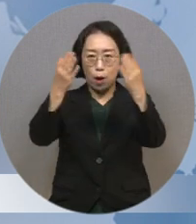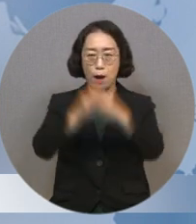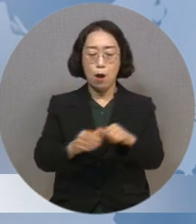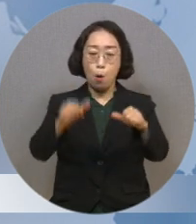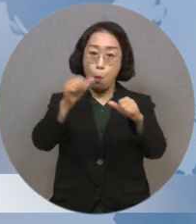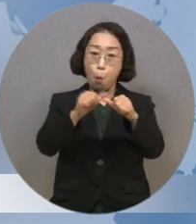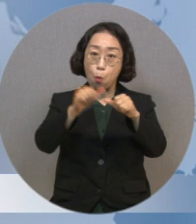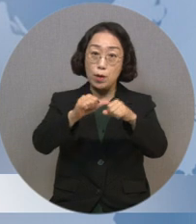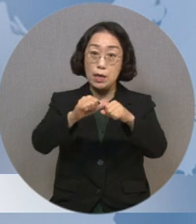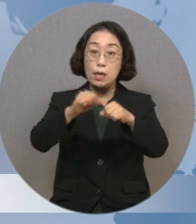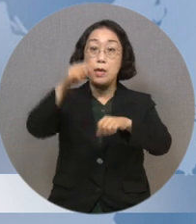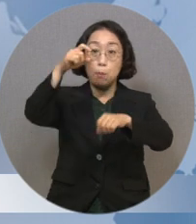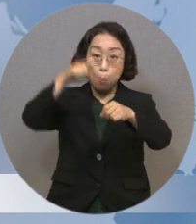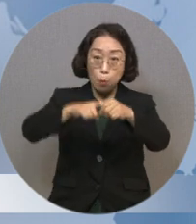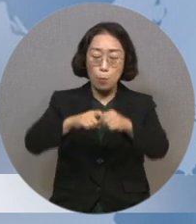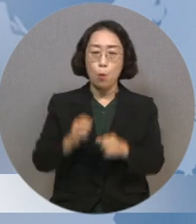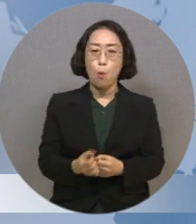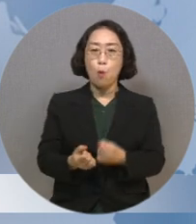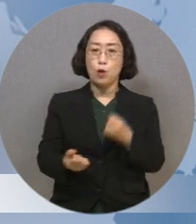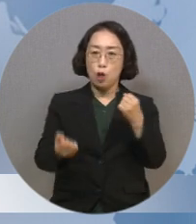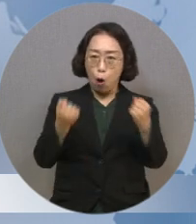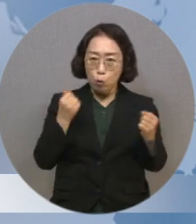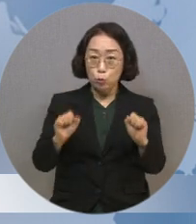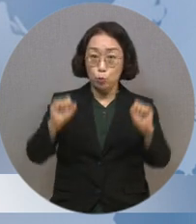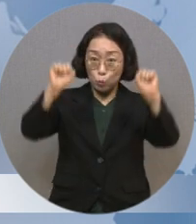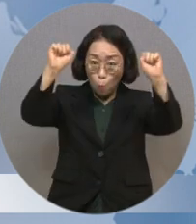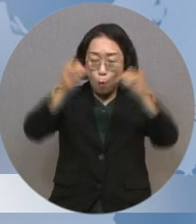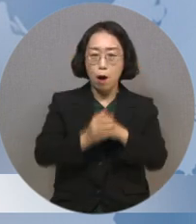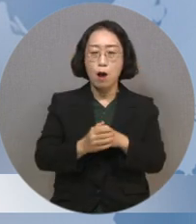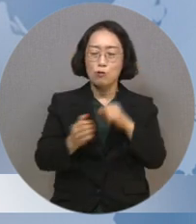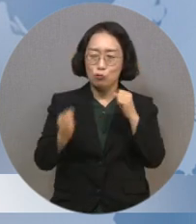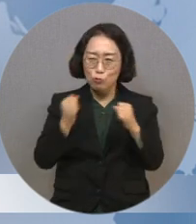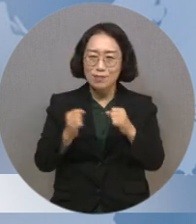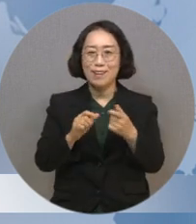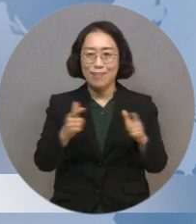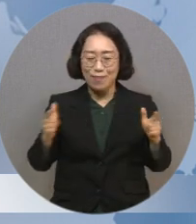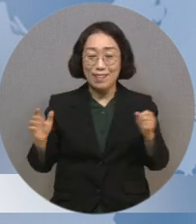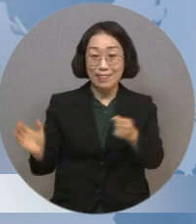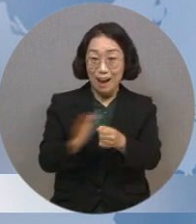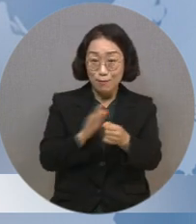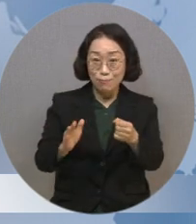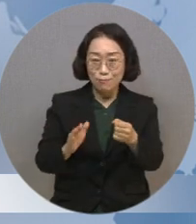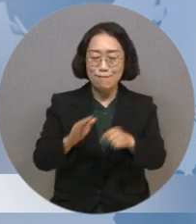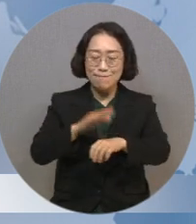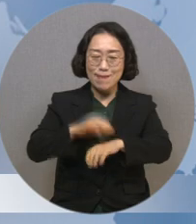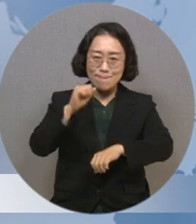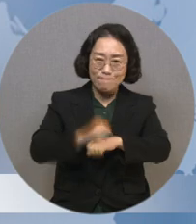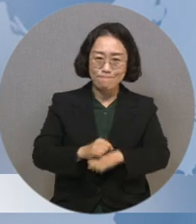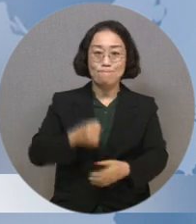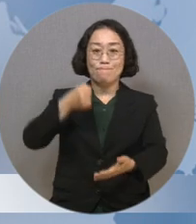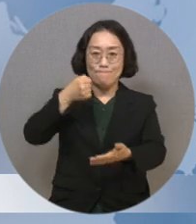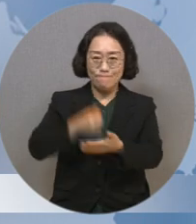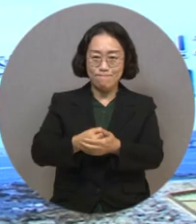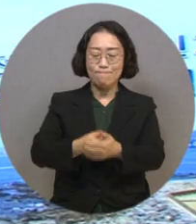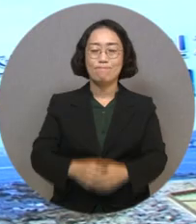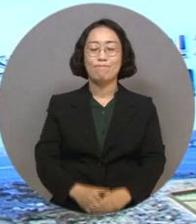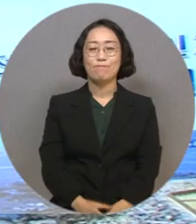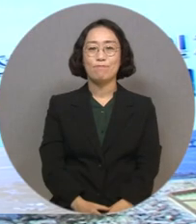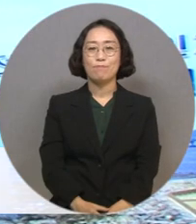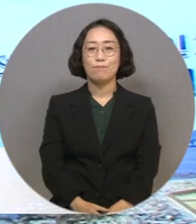목표로 역도와 육상, 탁구 등의 종목에서 선전할 것을 다짐했는데요. 황병양 기자입니다.